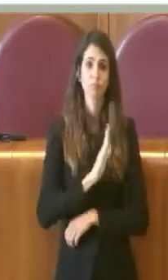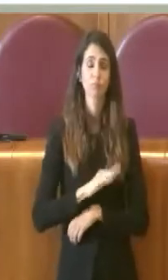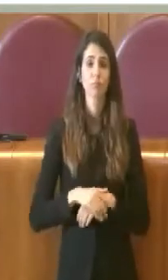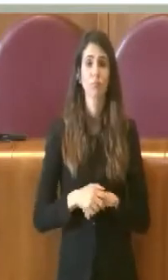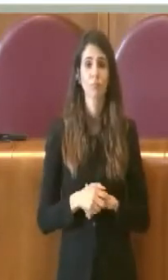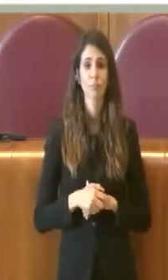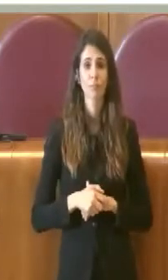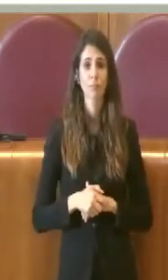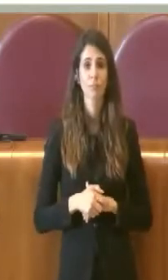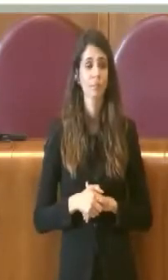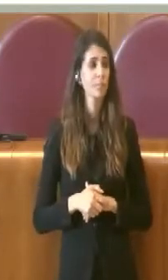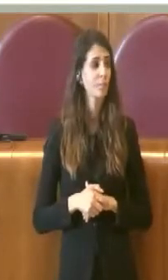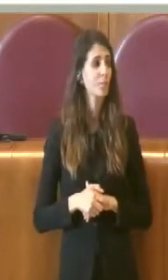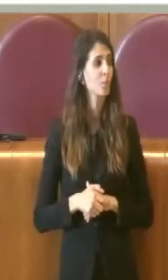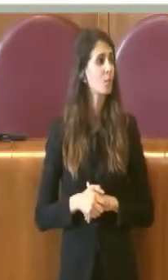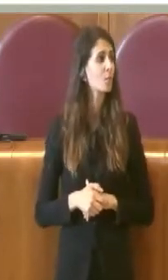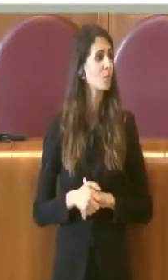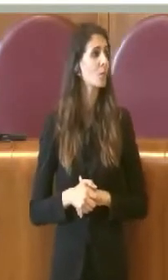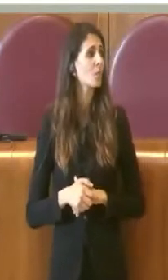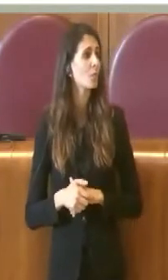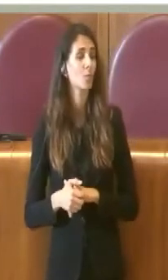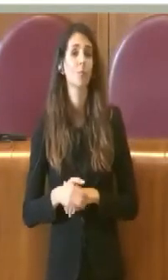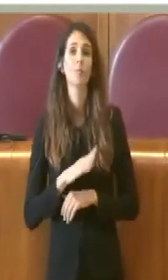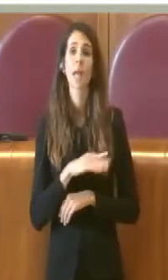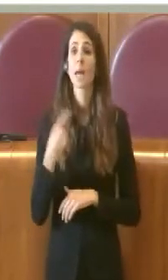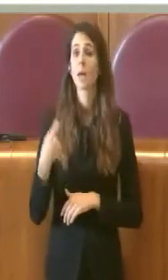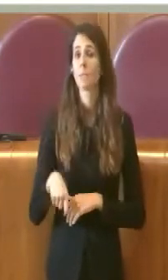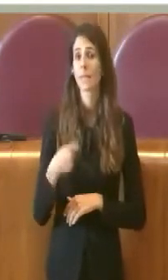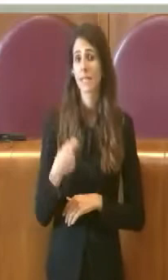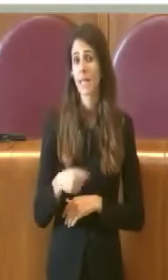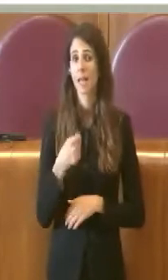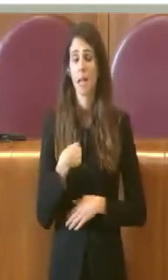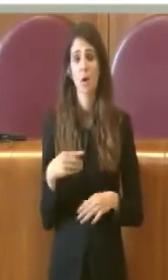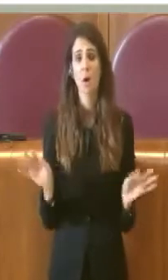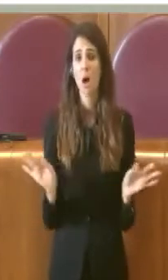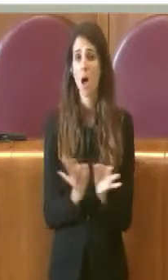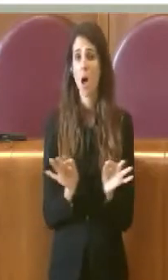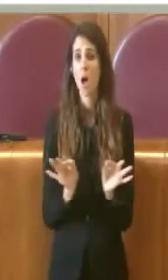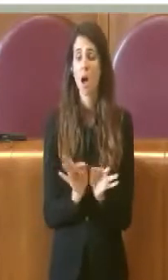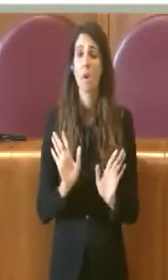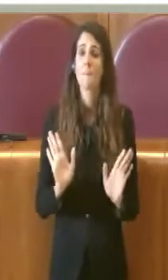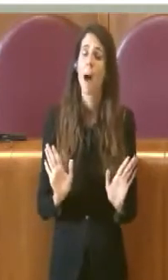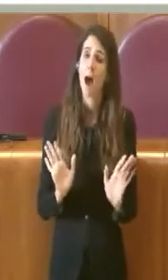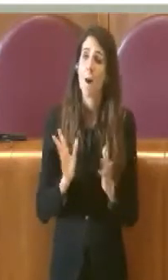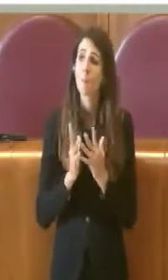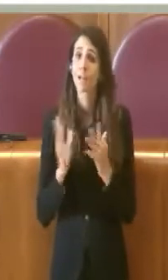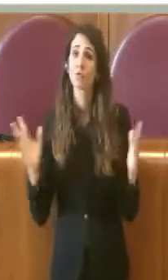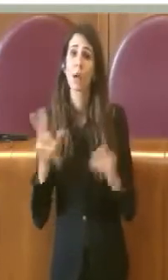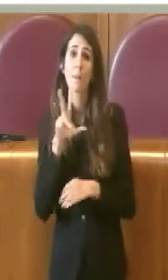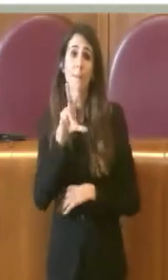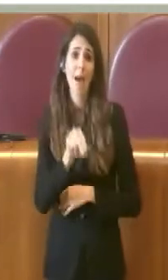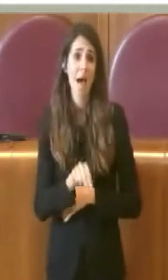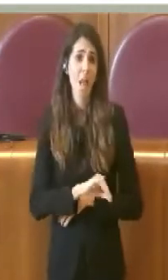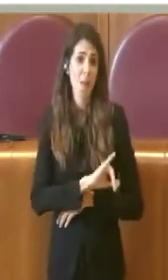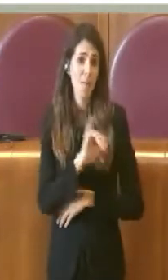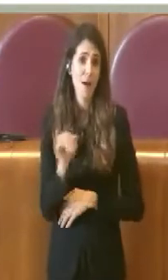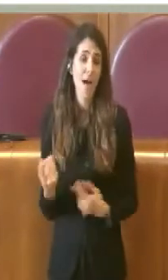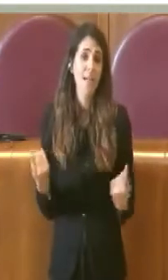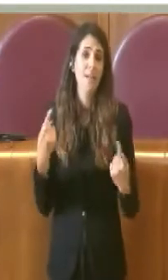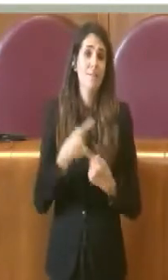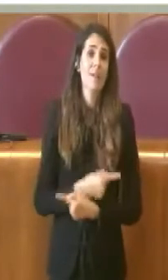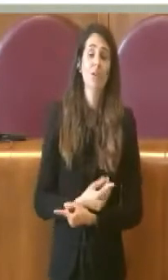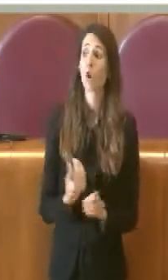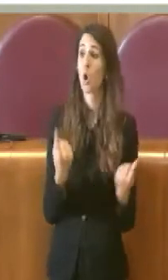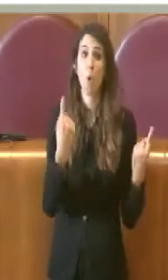alla U. Se Presidente, no, io sono d'accordo con lei. Però la maggioranza non ha parlato e le è opposizioni hanno vero, parlato è vero.